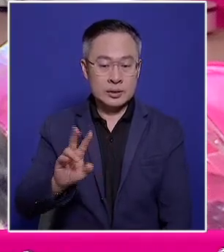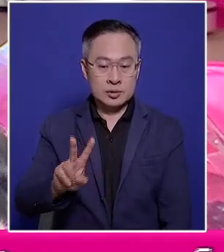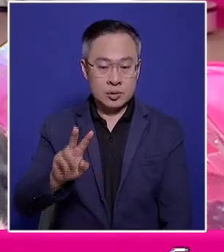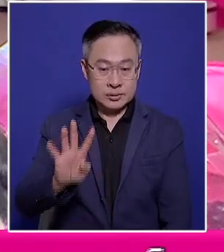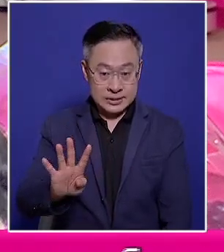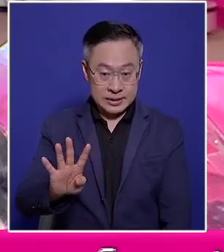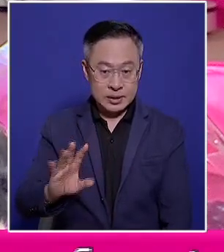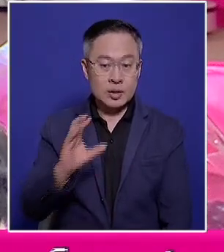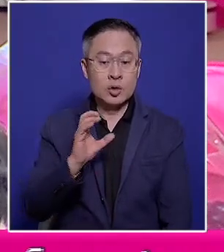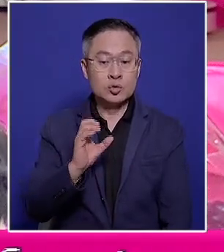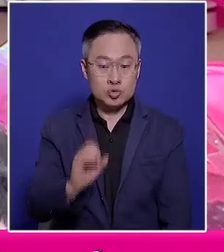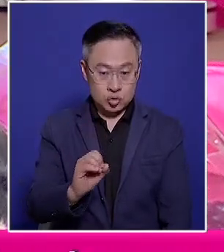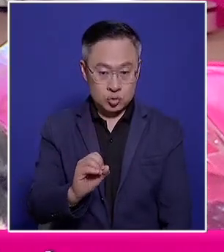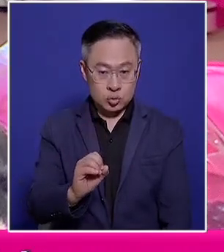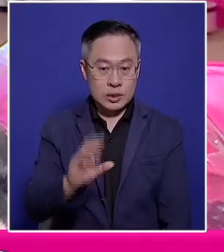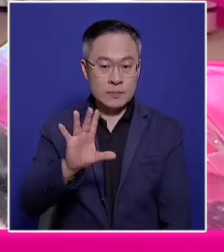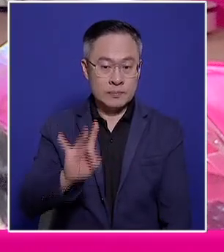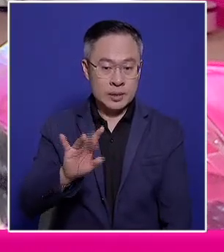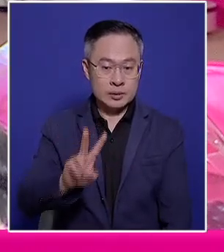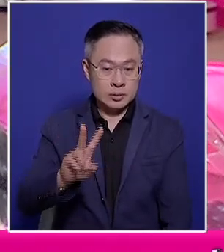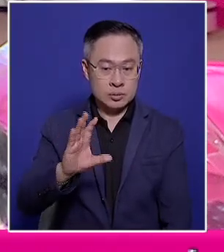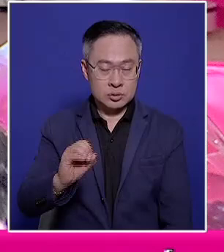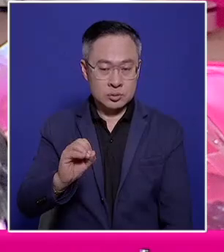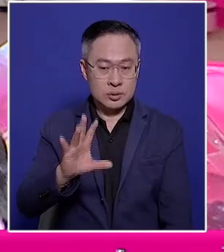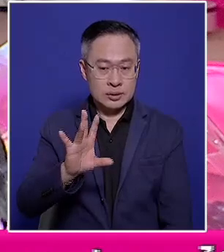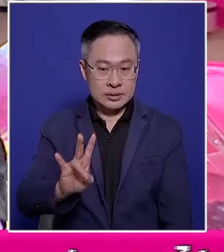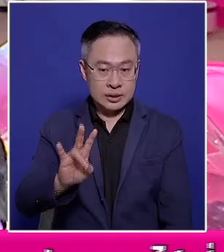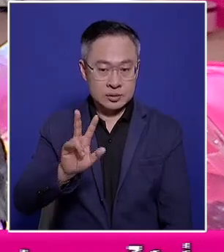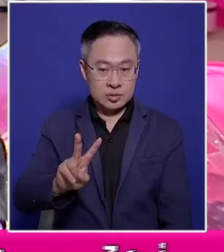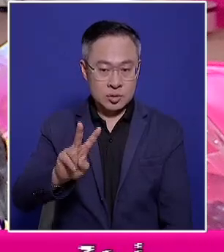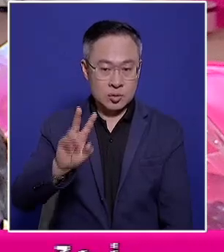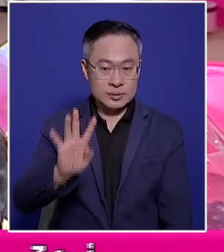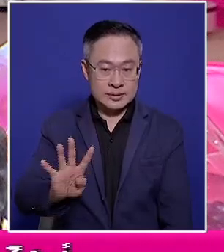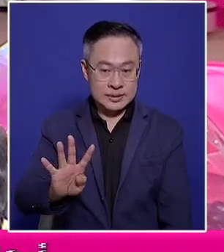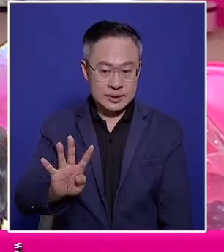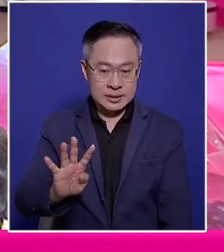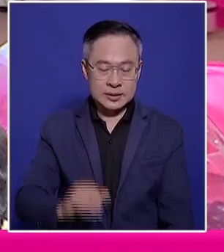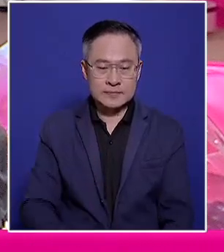4 0 8 2 0 7 2 4